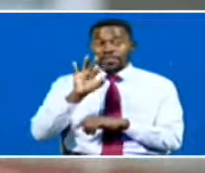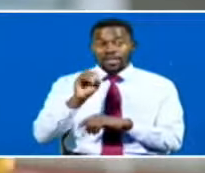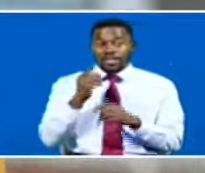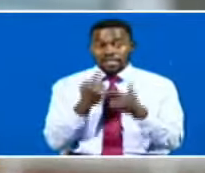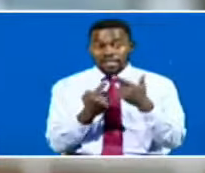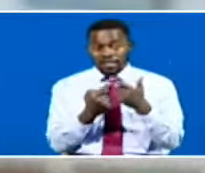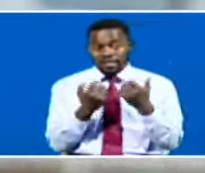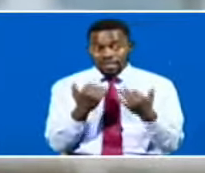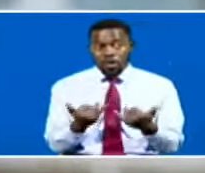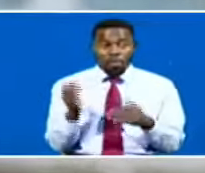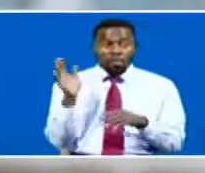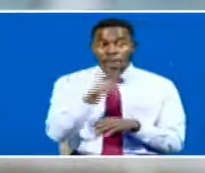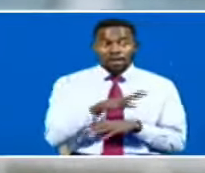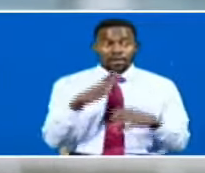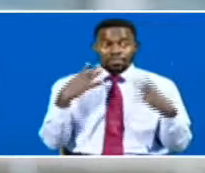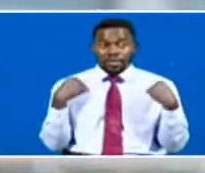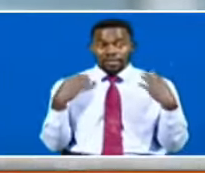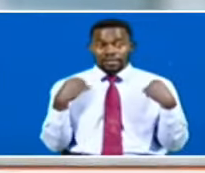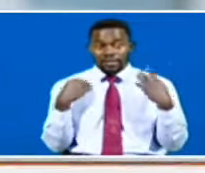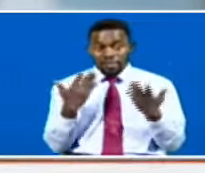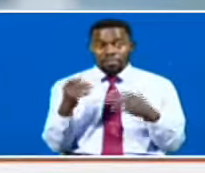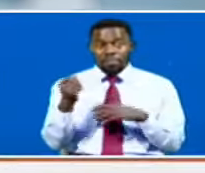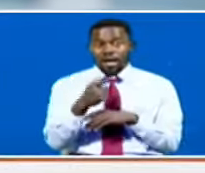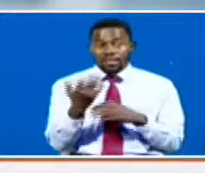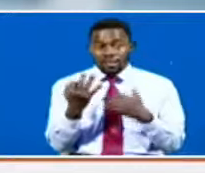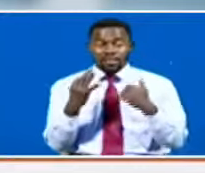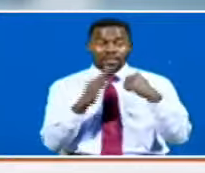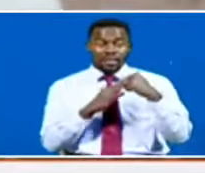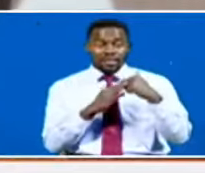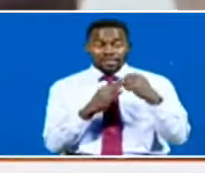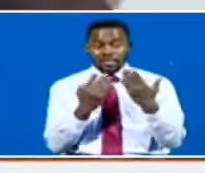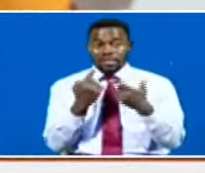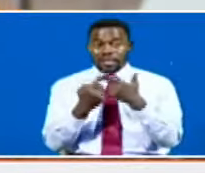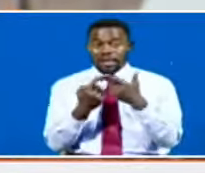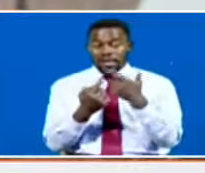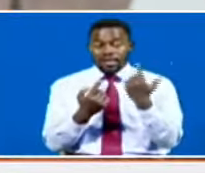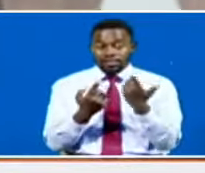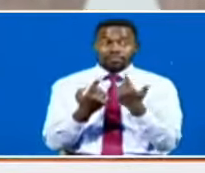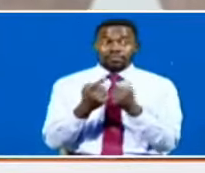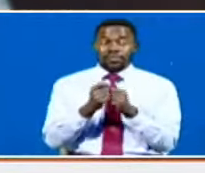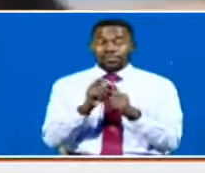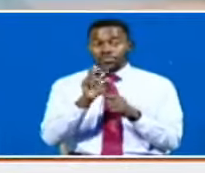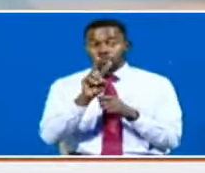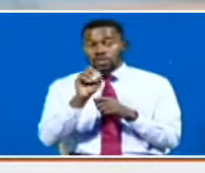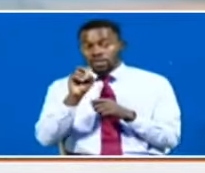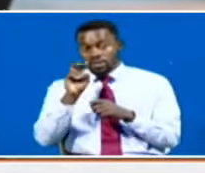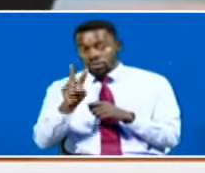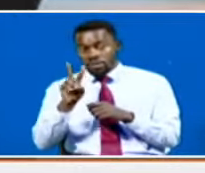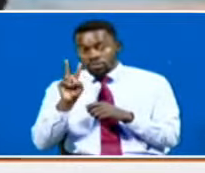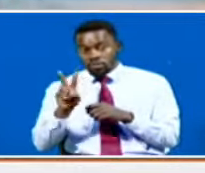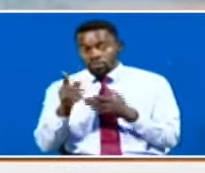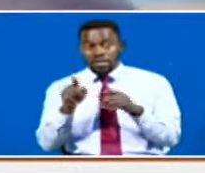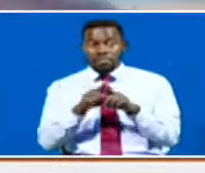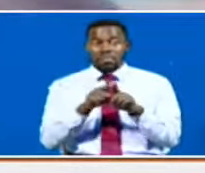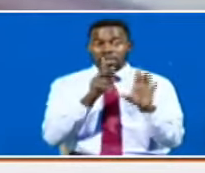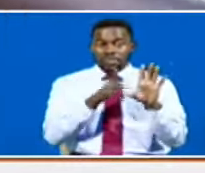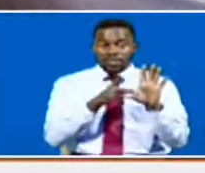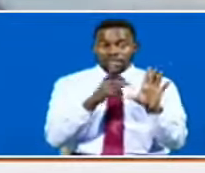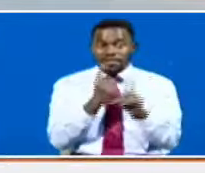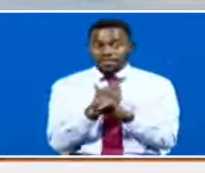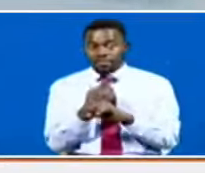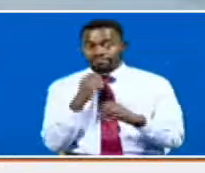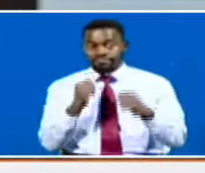alirejea mazoezi Agosti mwaka 2023 na ameshindana katika mashindano ya AK pamoja na yale ya ndani, majaribio